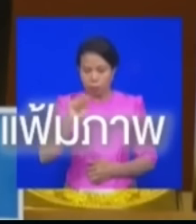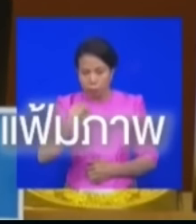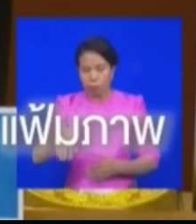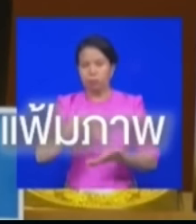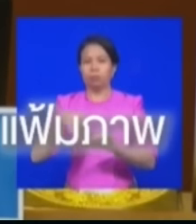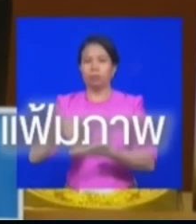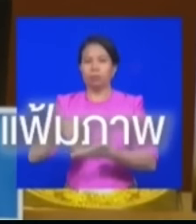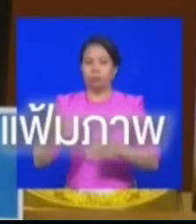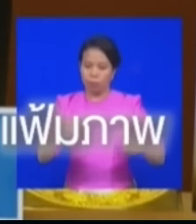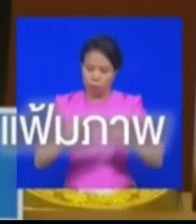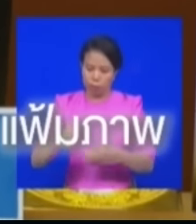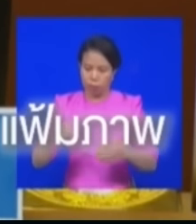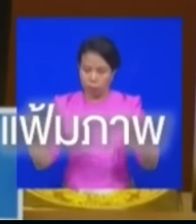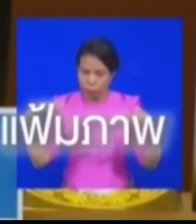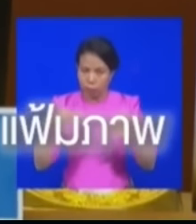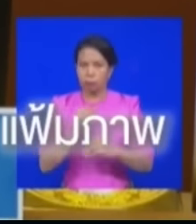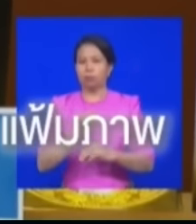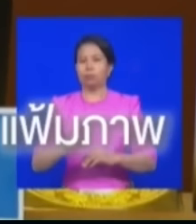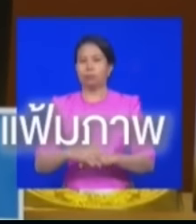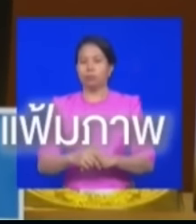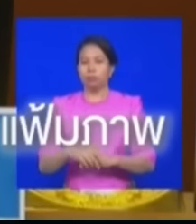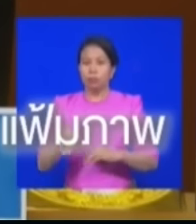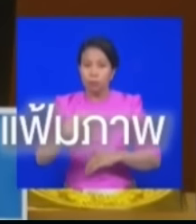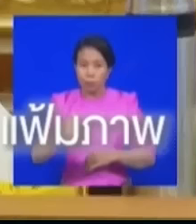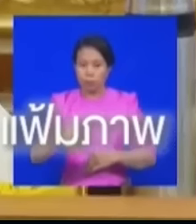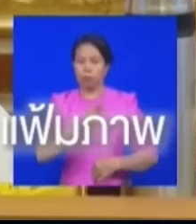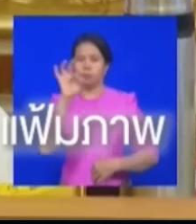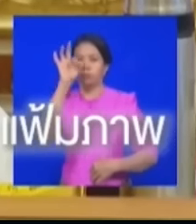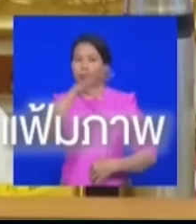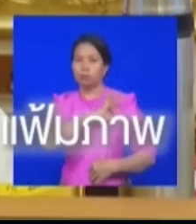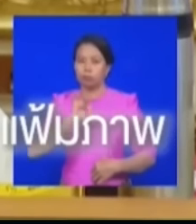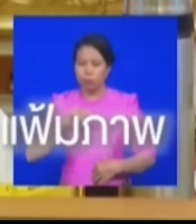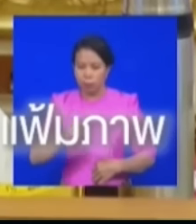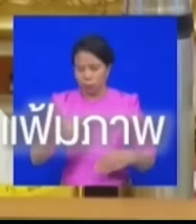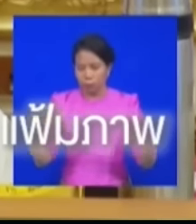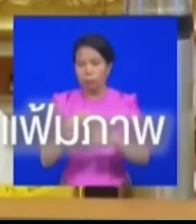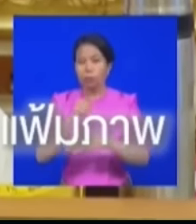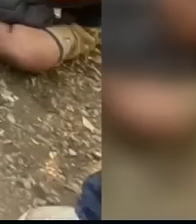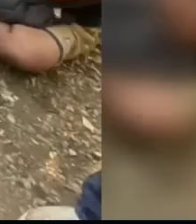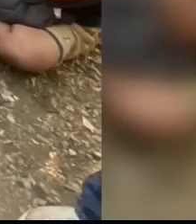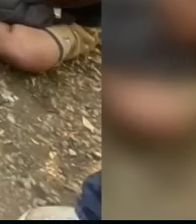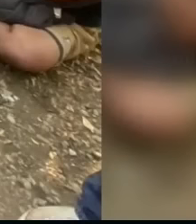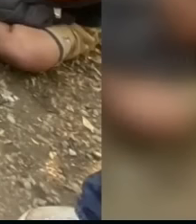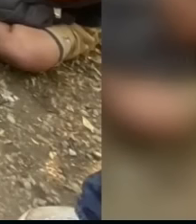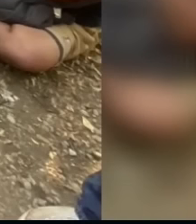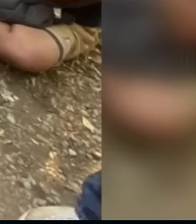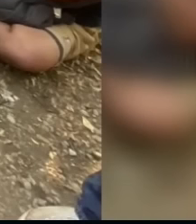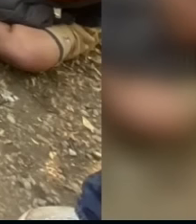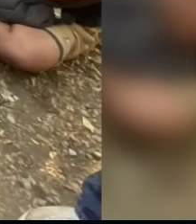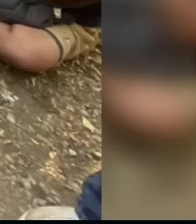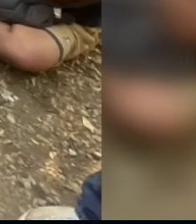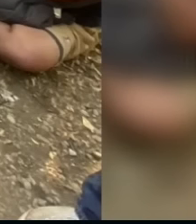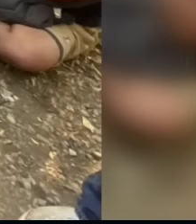พม่าก็ยังเป็นเรื่องที่มีรายงานออกมาอย่างต่อเนื่องนะครับอย่างเช่นที่จังหวัดกาญจนบุรีครับวันนี้เองครับเมื่อช่วงเช้า